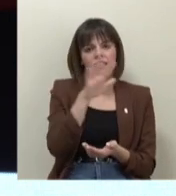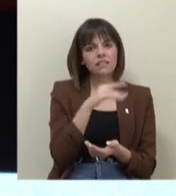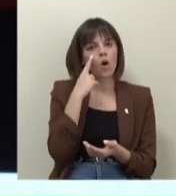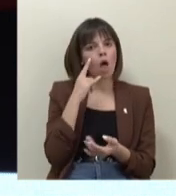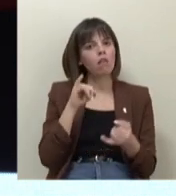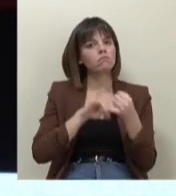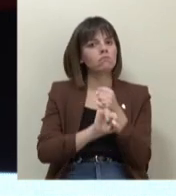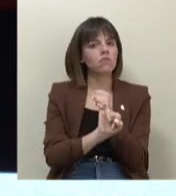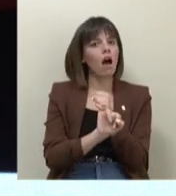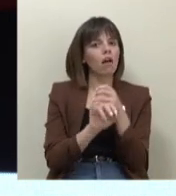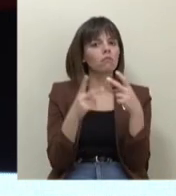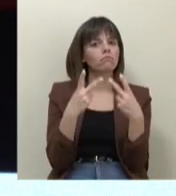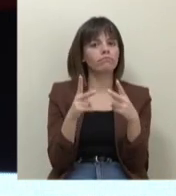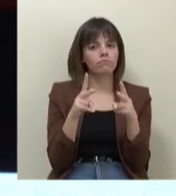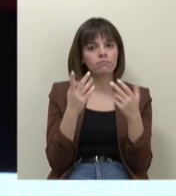iddiaya da girebilirim.